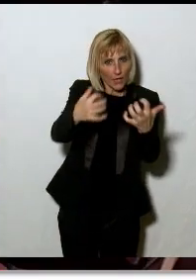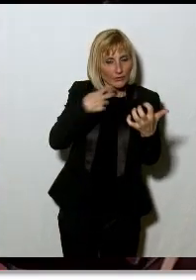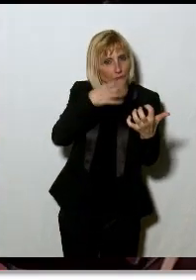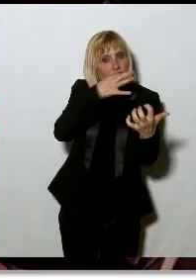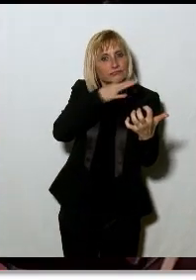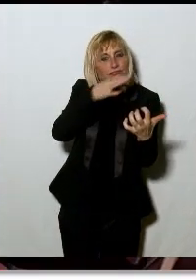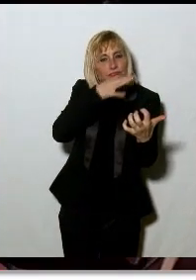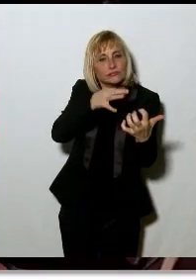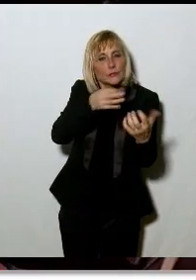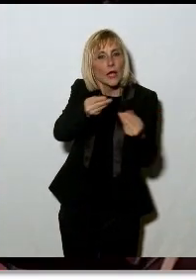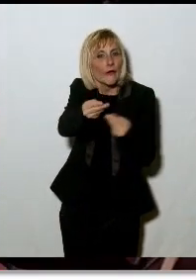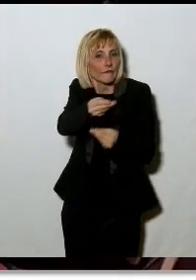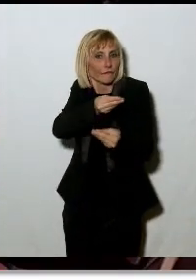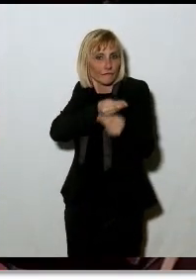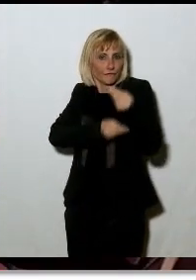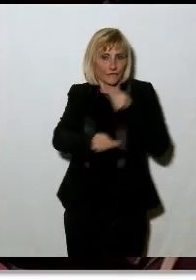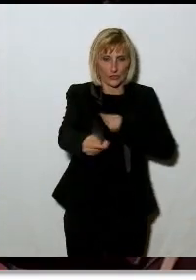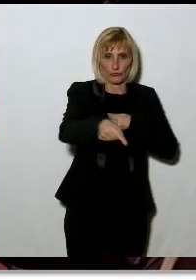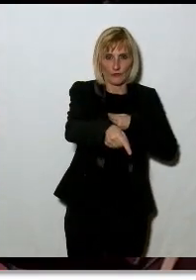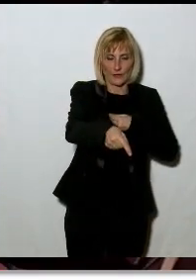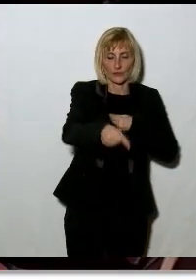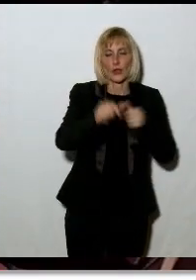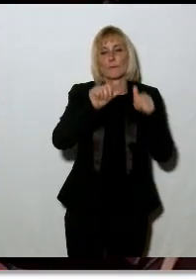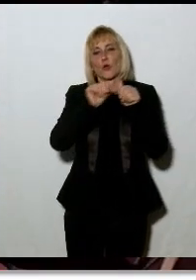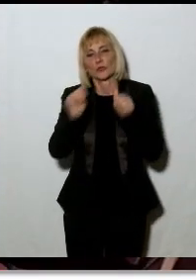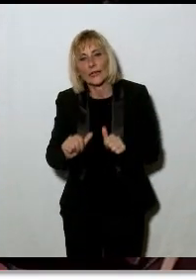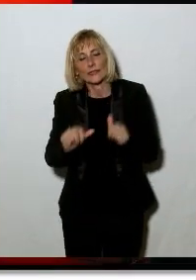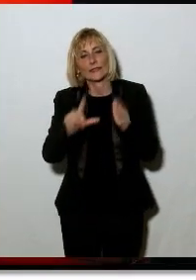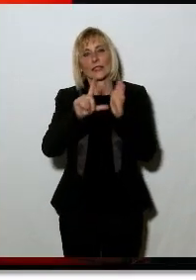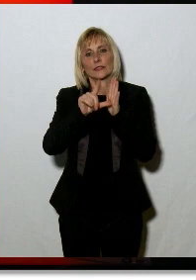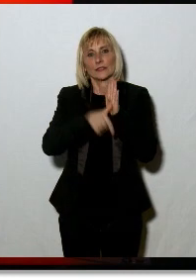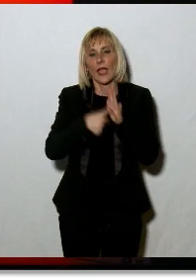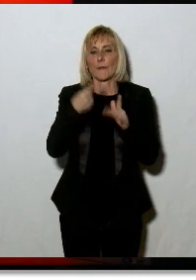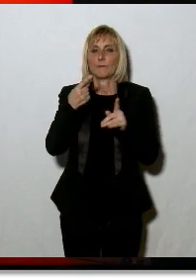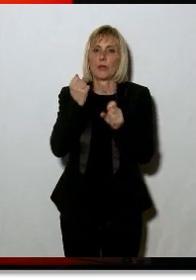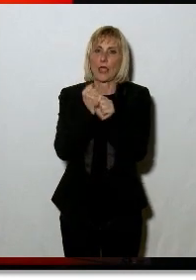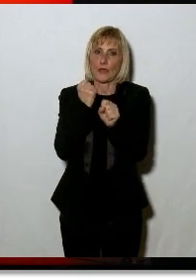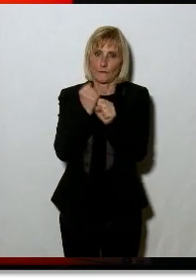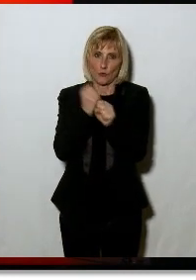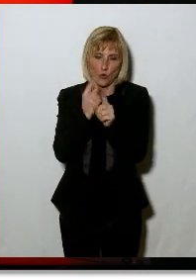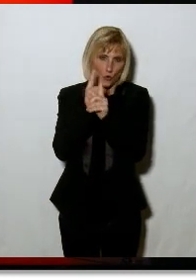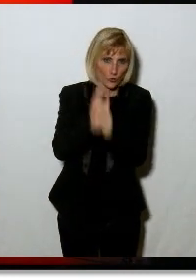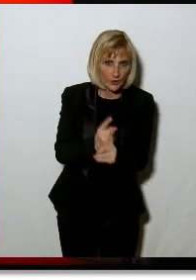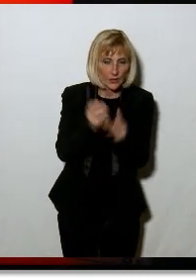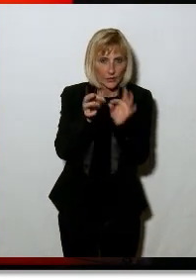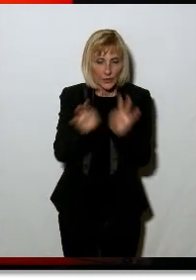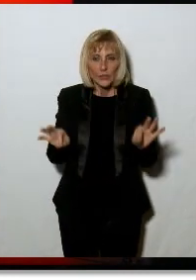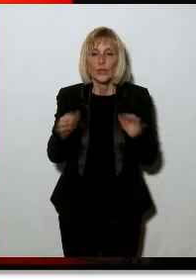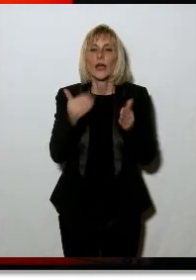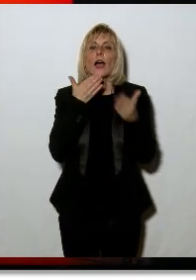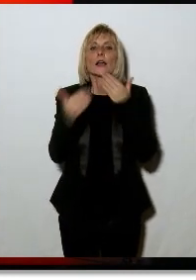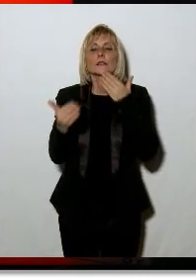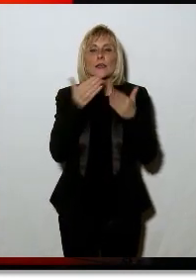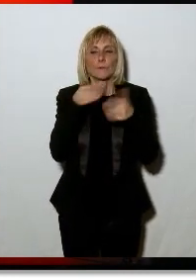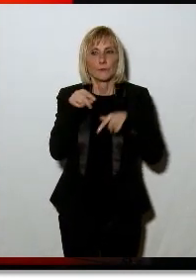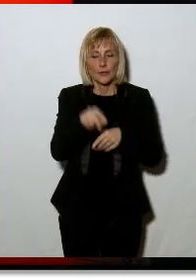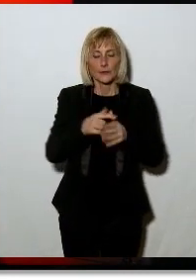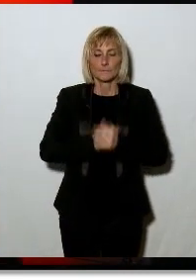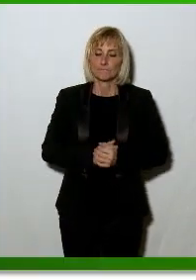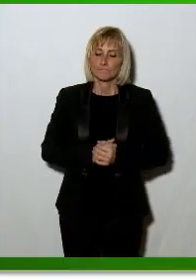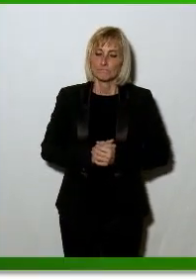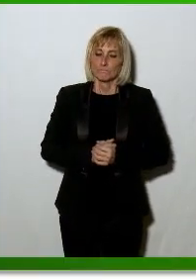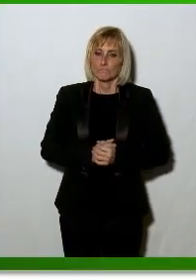con modalità e tempi che non compromettano i lavori e una leggera fruizione dell'assemblea stessa quando ho